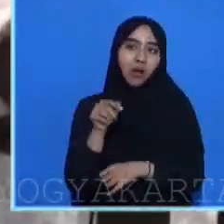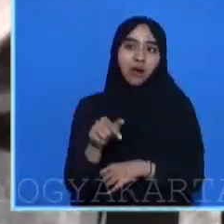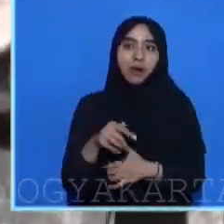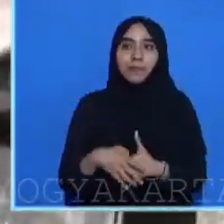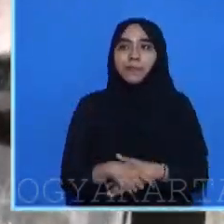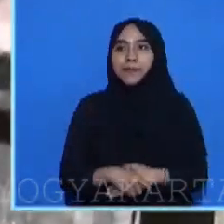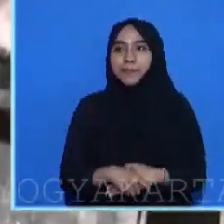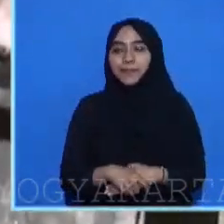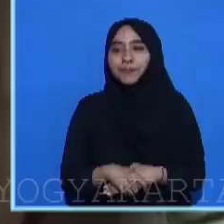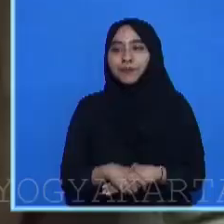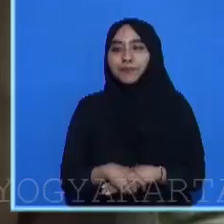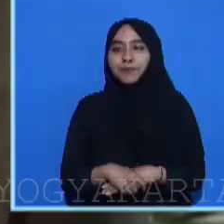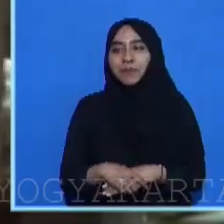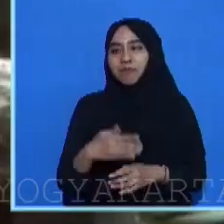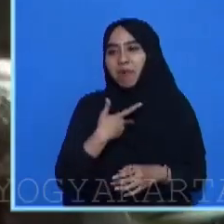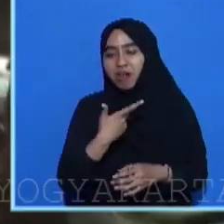sangingah Maiso meniko minongko tabungan